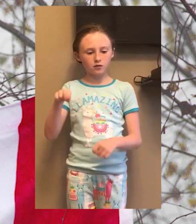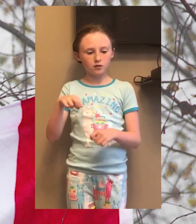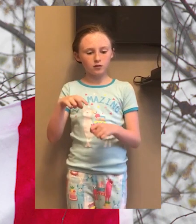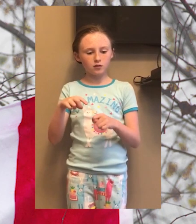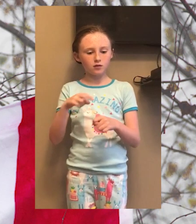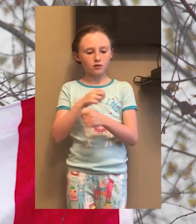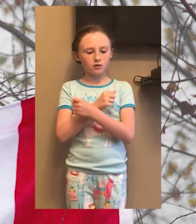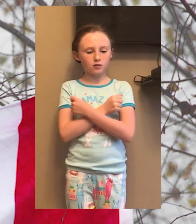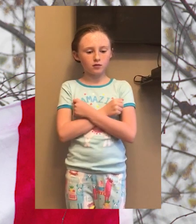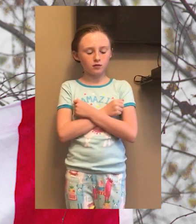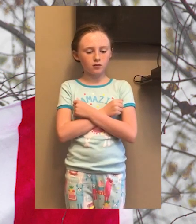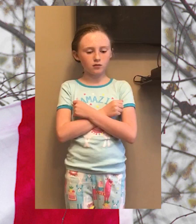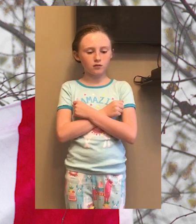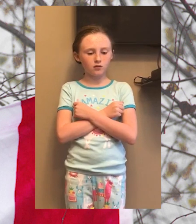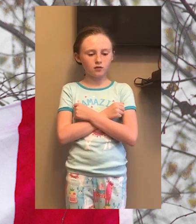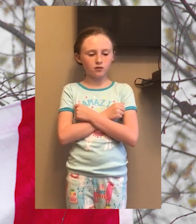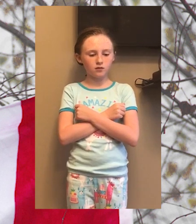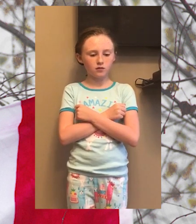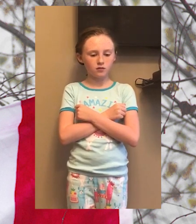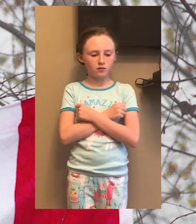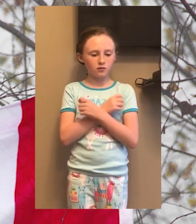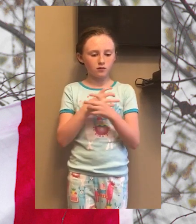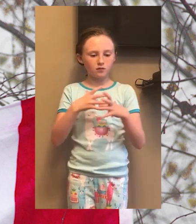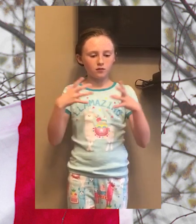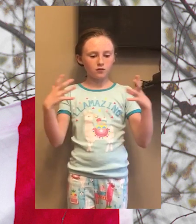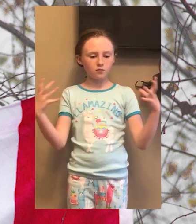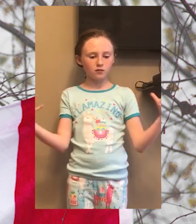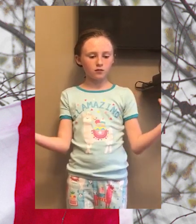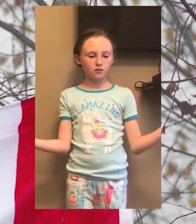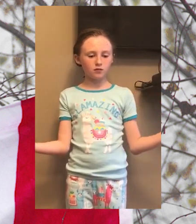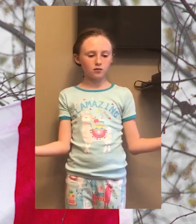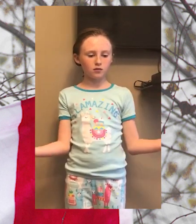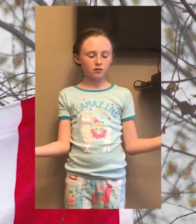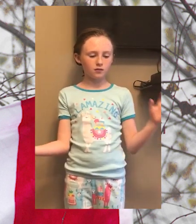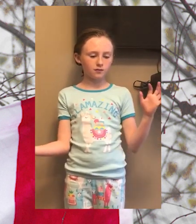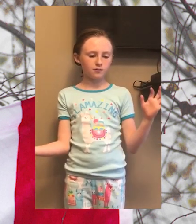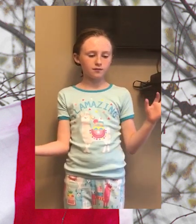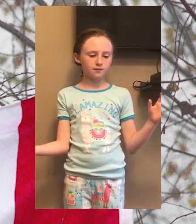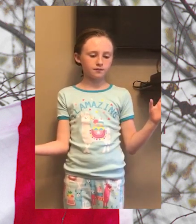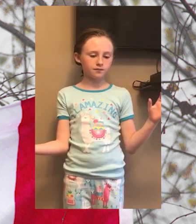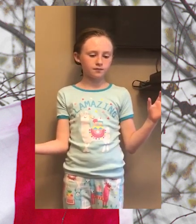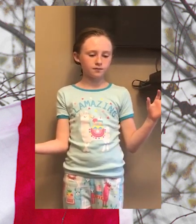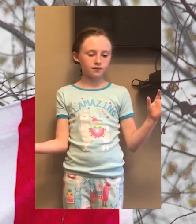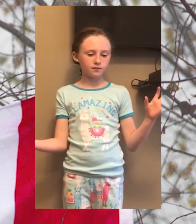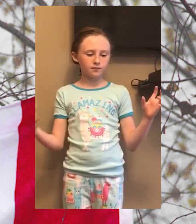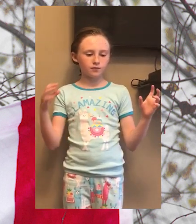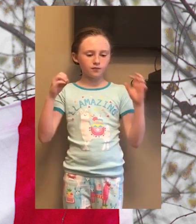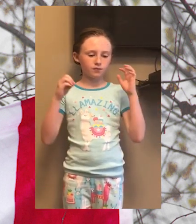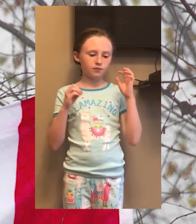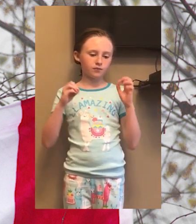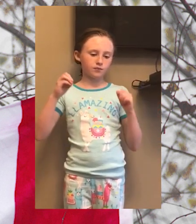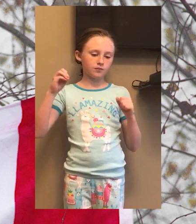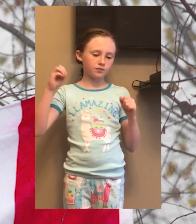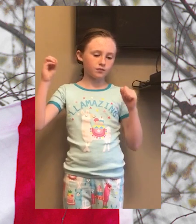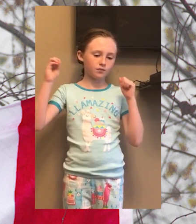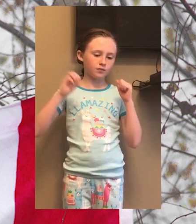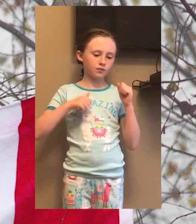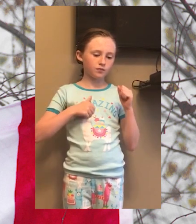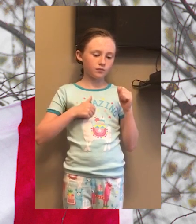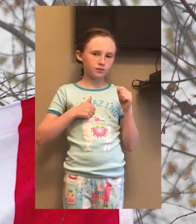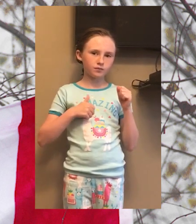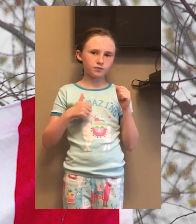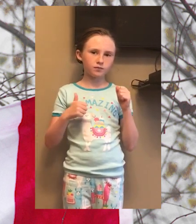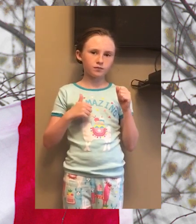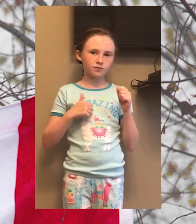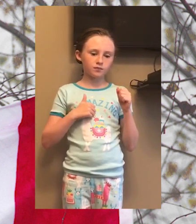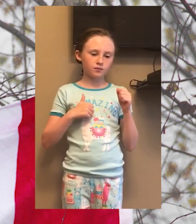protégera nos foyers et nos droits.